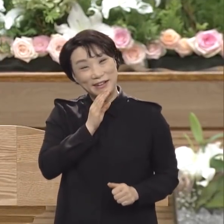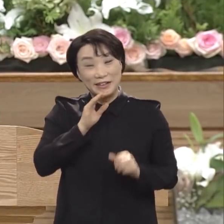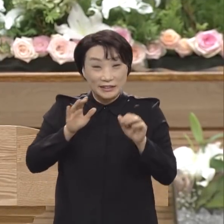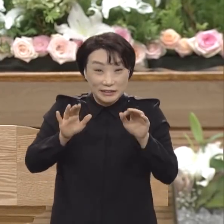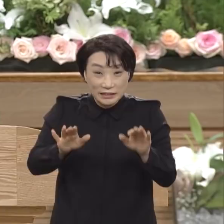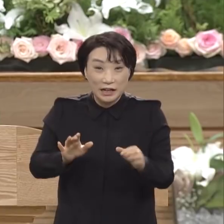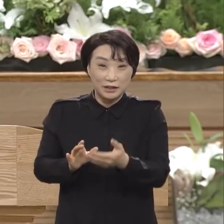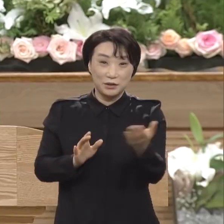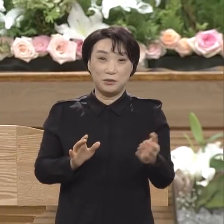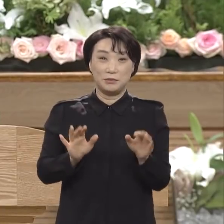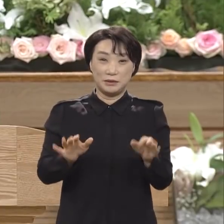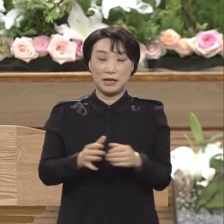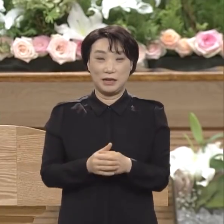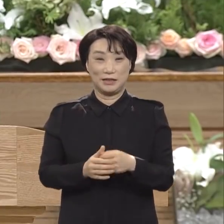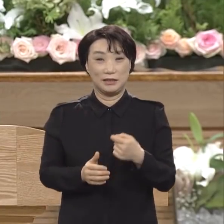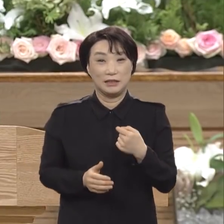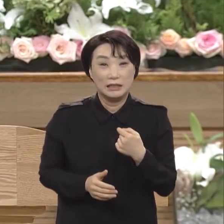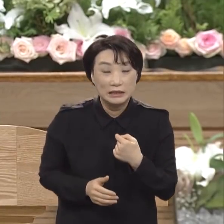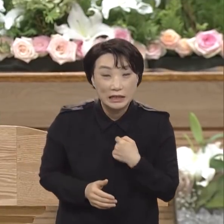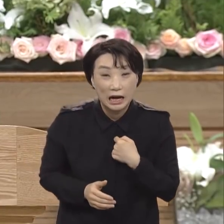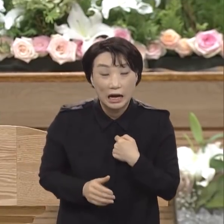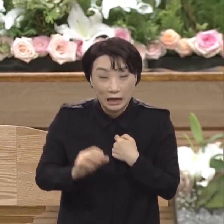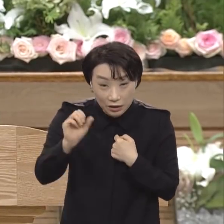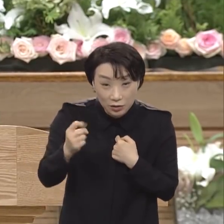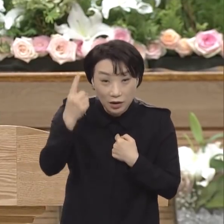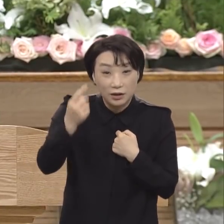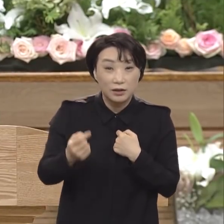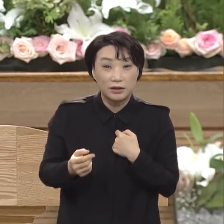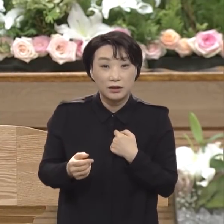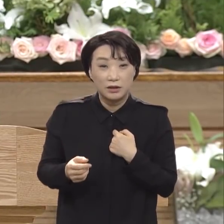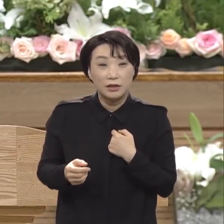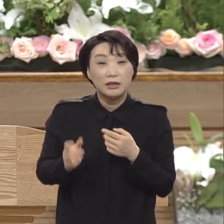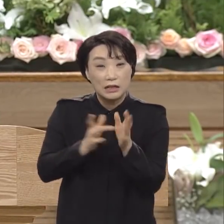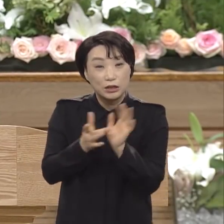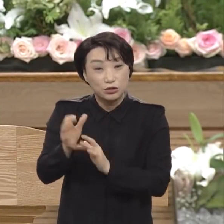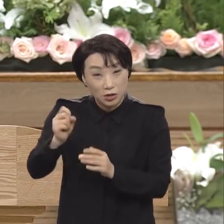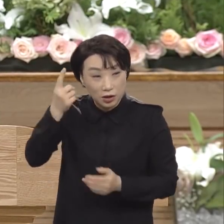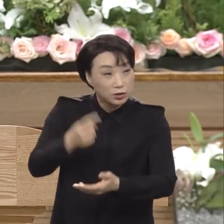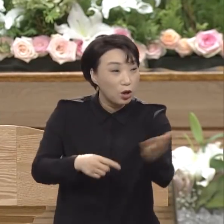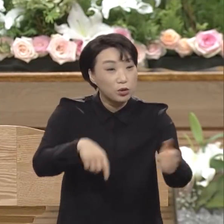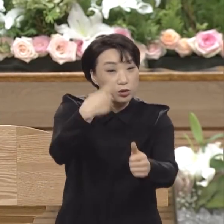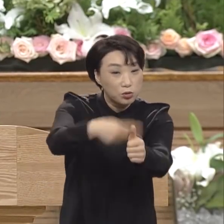그러니까 나를 인해서 너희를 욕하고